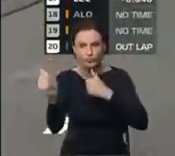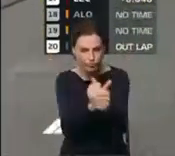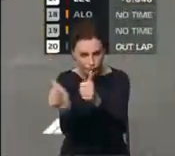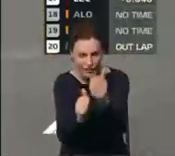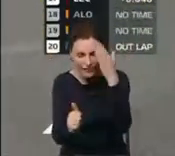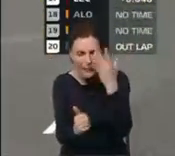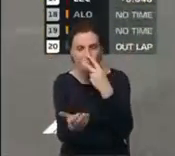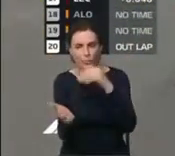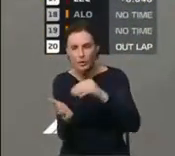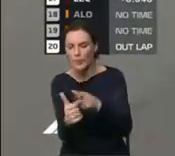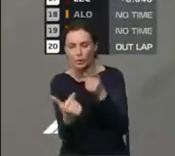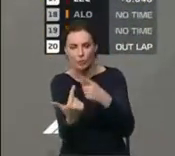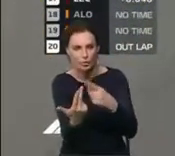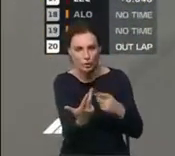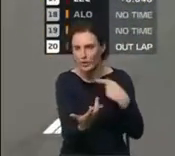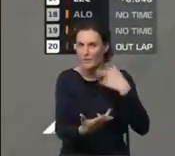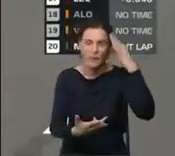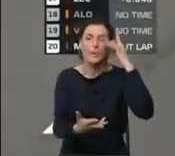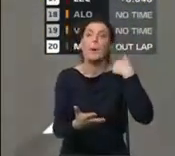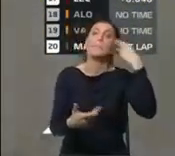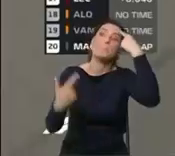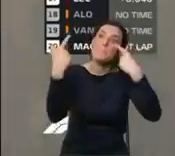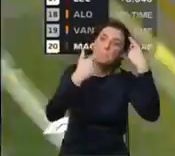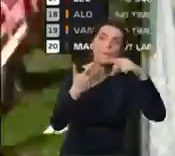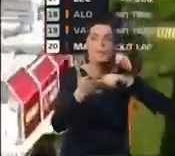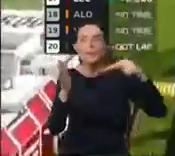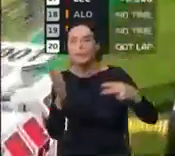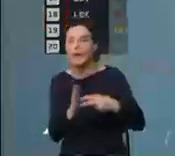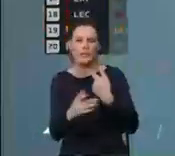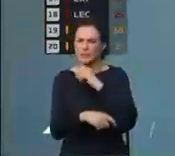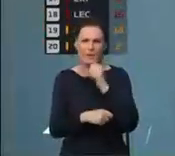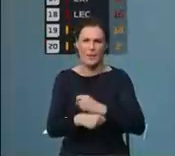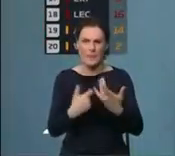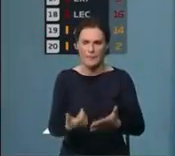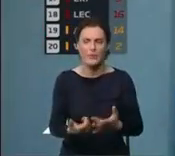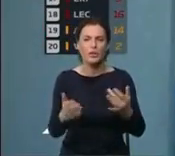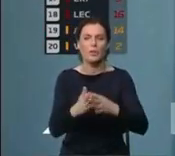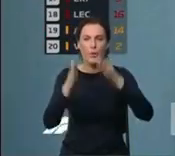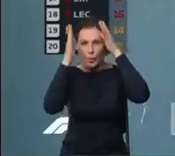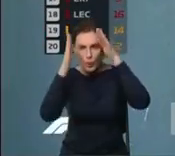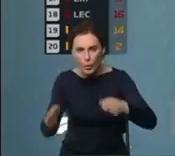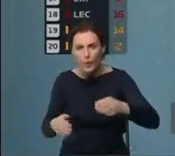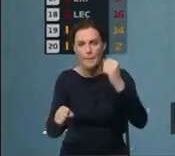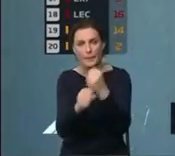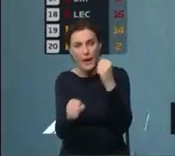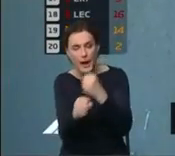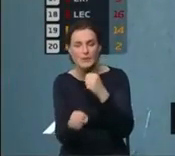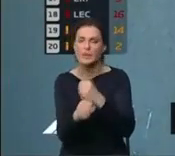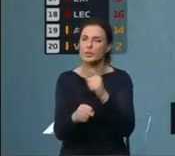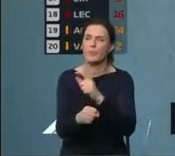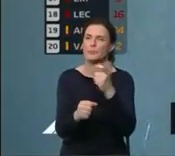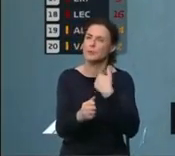co potrzeba. Nie ma sensu za dużo myśleć, ponieważ to i tak nic nie zmieni. Trzeba się skoncentrować na pracy, być